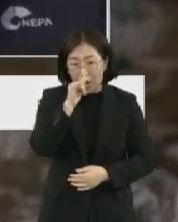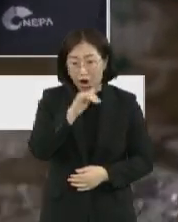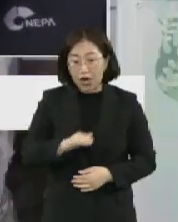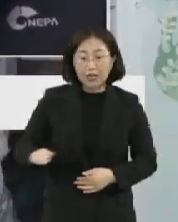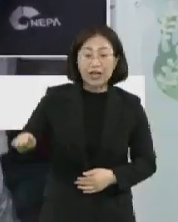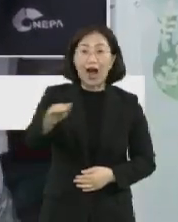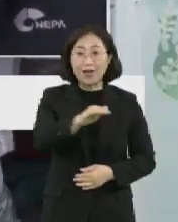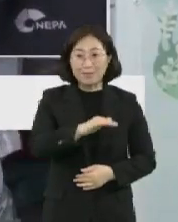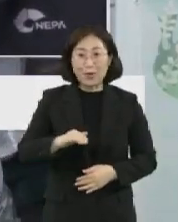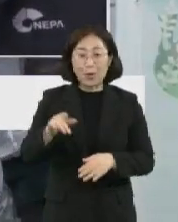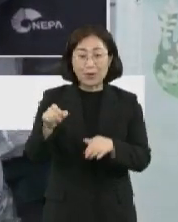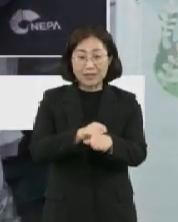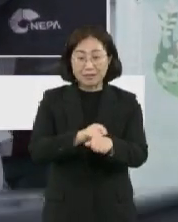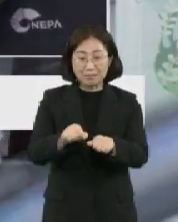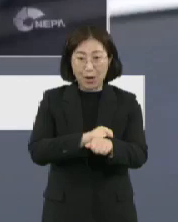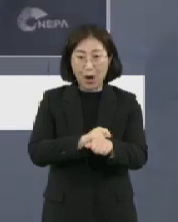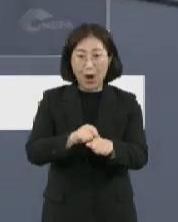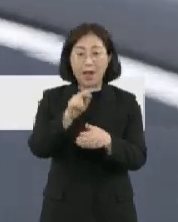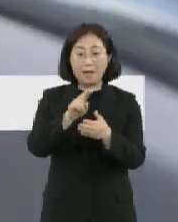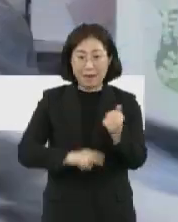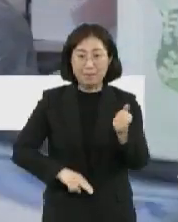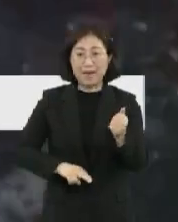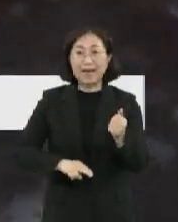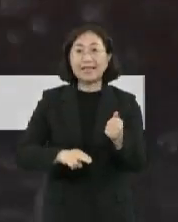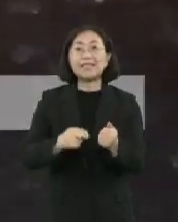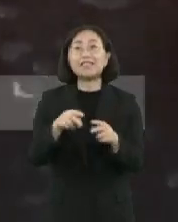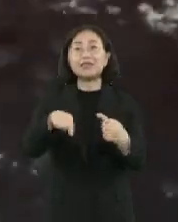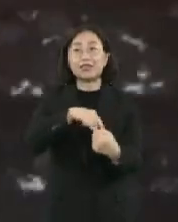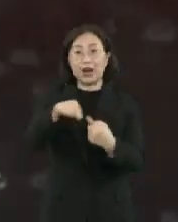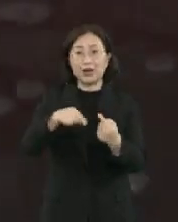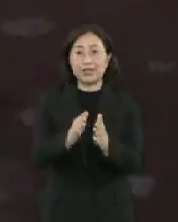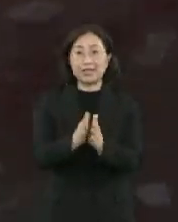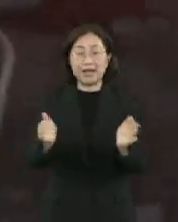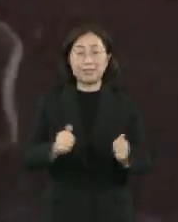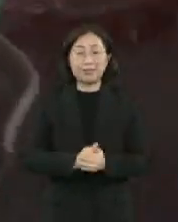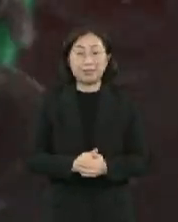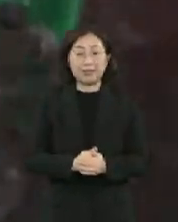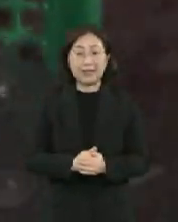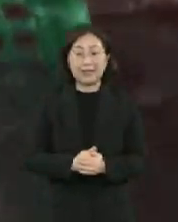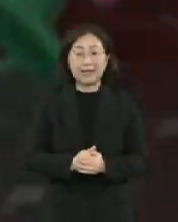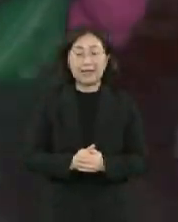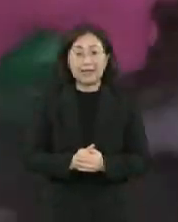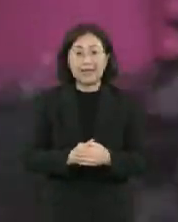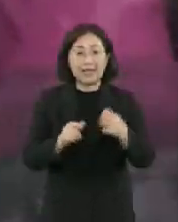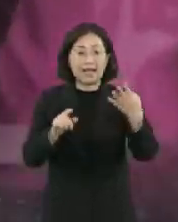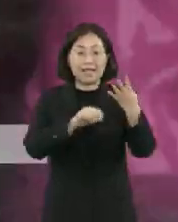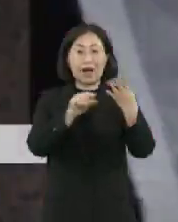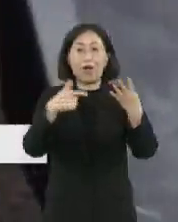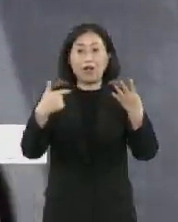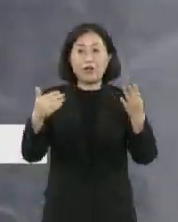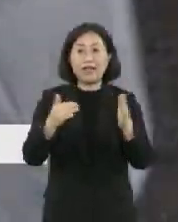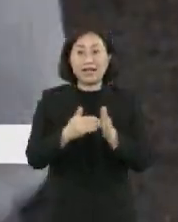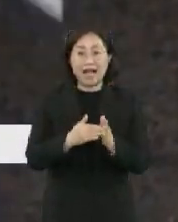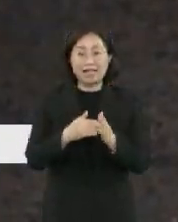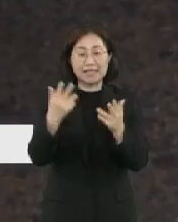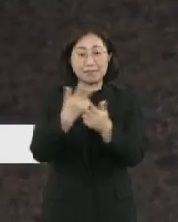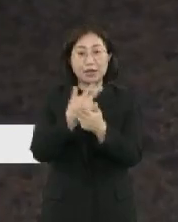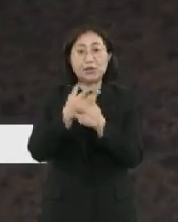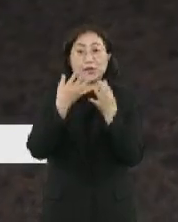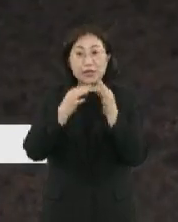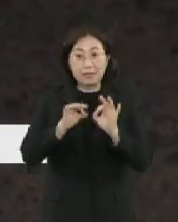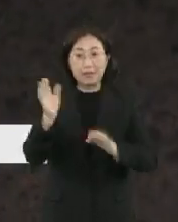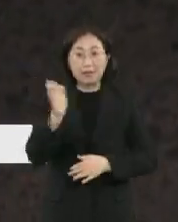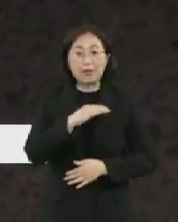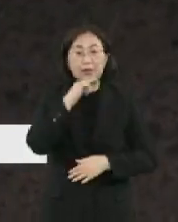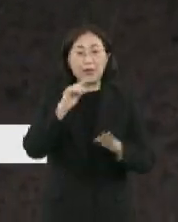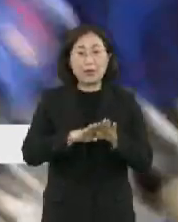특별판 매장을 운영하게 되었습니다 이번 특별 판매 는 다음달 6일까지 매주 금요일부터